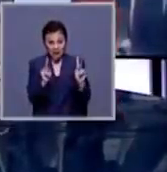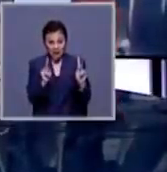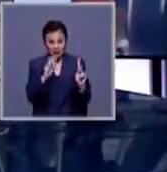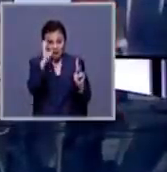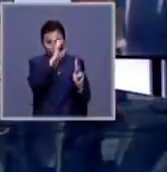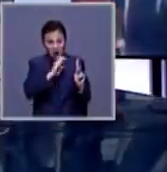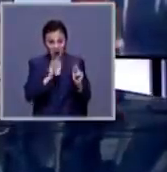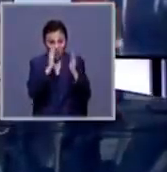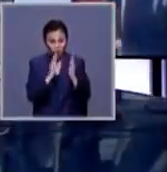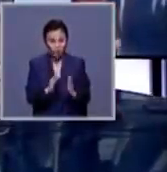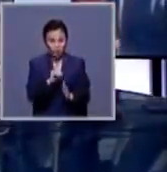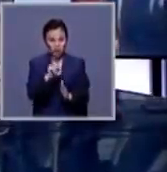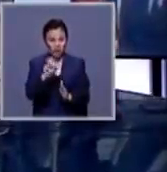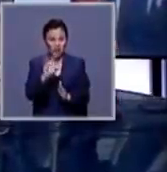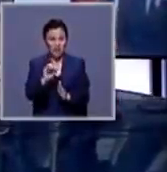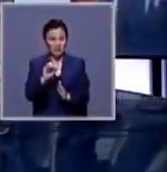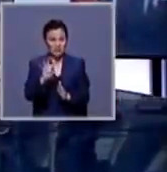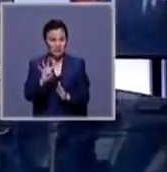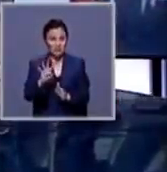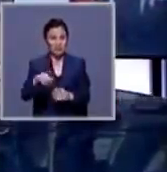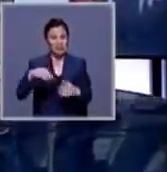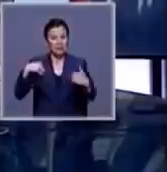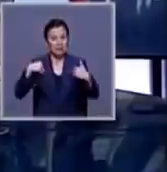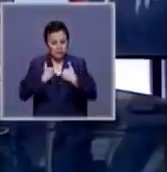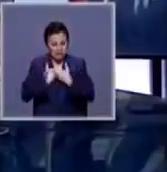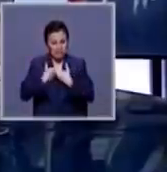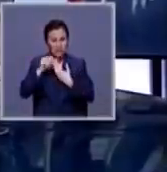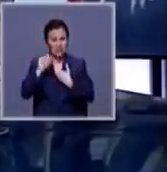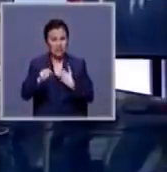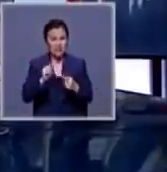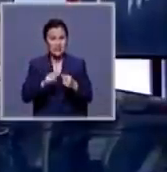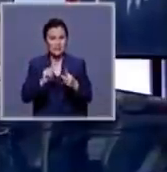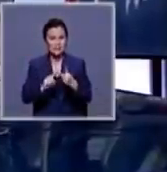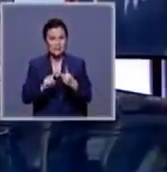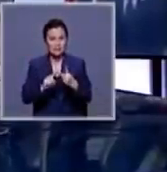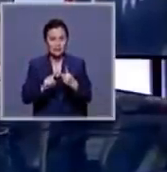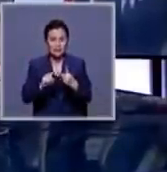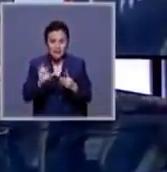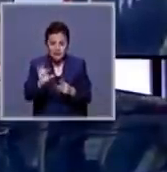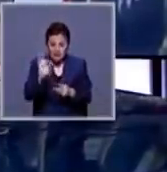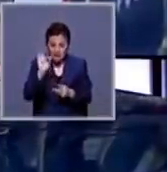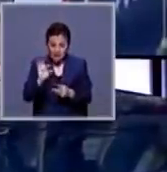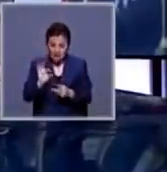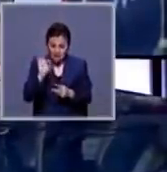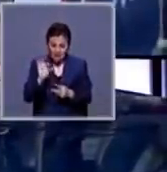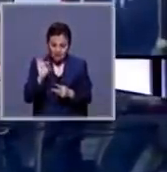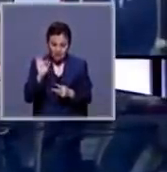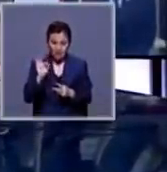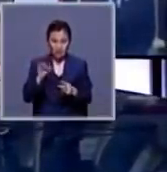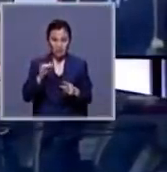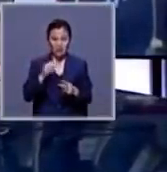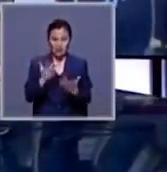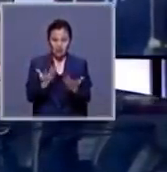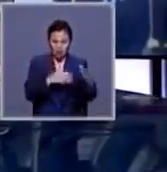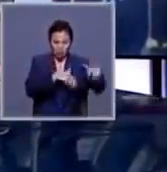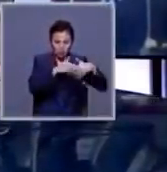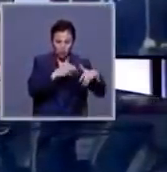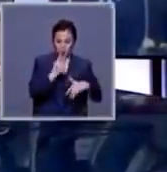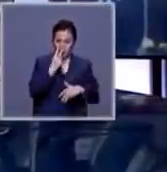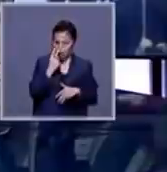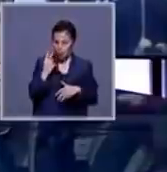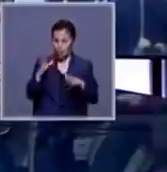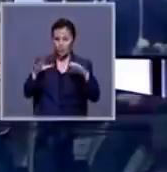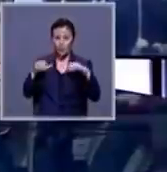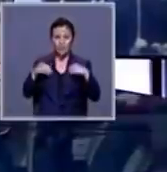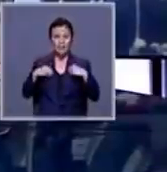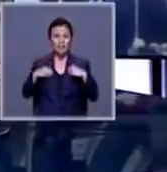ดของ194คนนั่นก็เหนื่อยแล้วนะฮะ ค่ะ แล้วสรรหาเสร็จเนี่ยทำยังไงที่จะแบบให้เลือกให้แบบว่าประชาชนยอมรับพวกที่โด